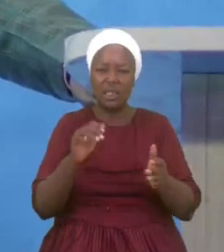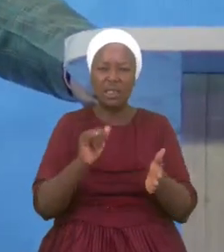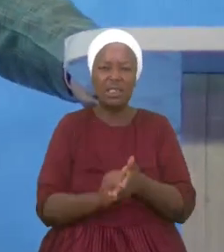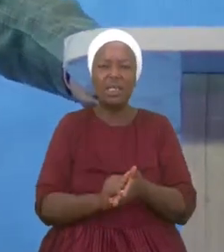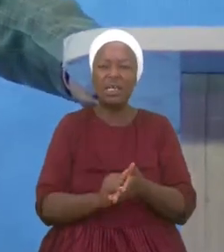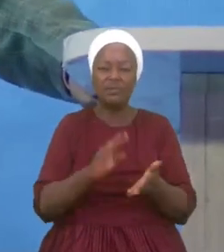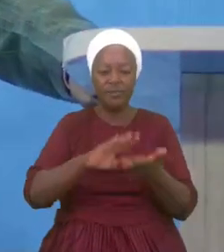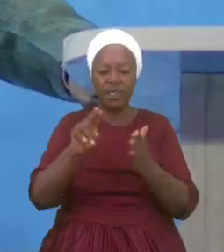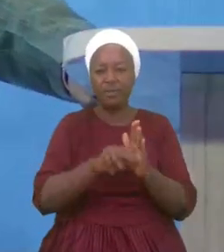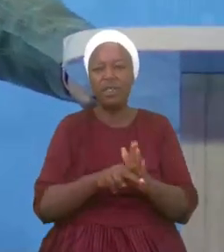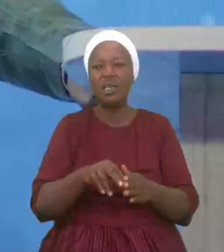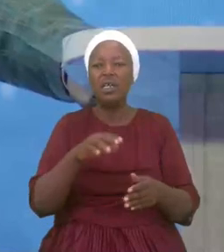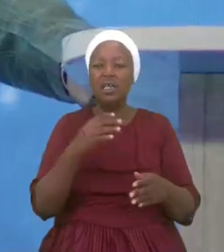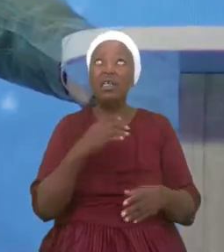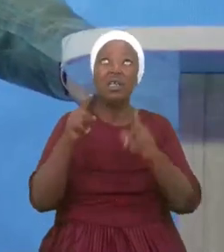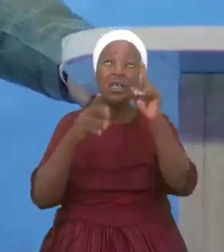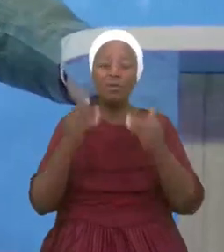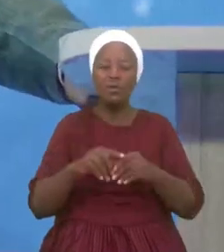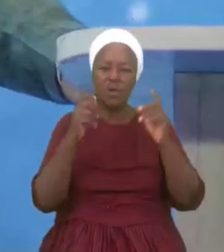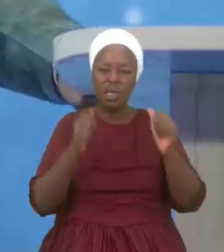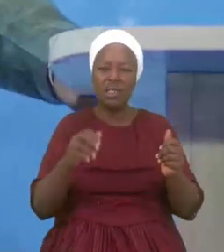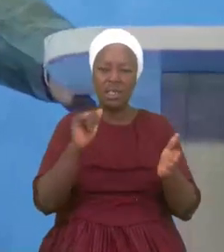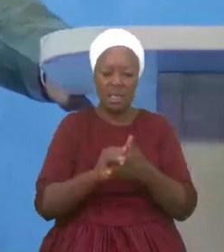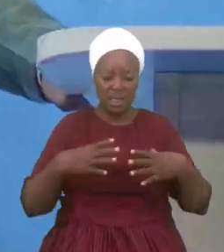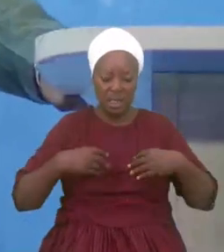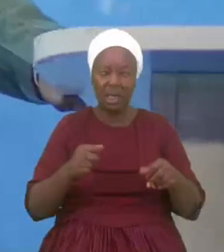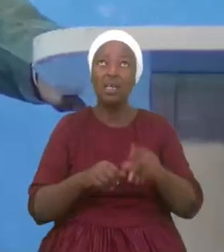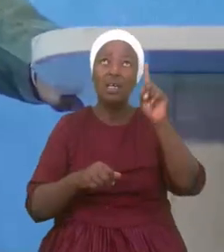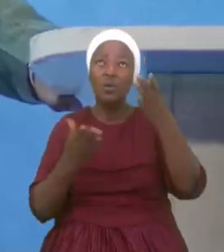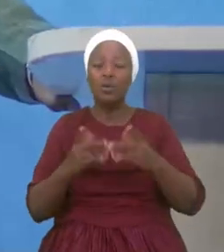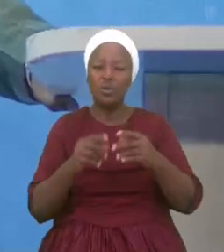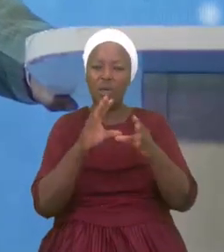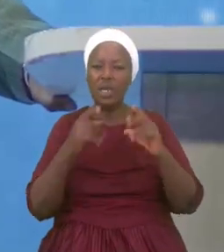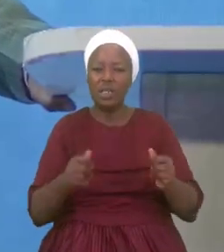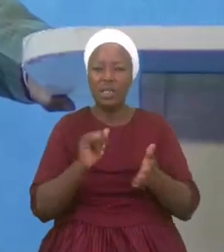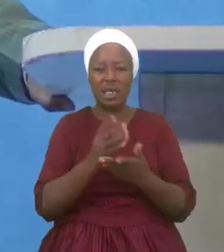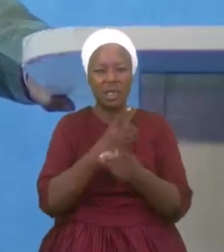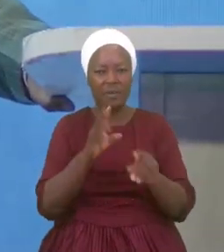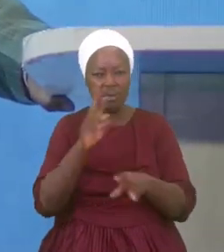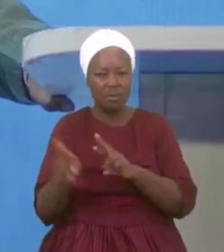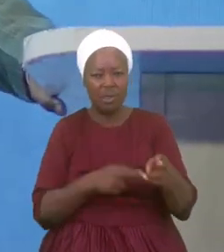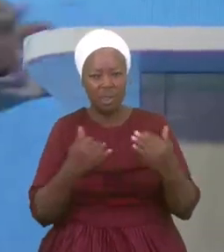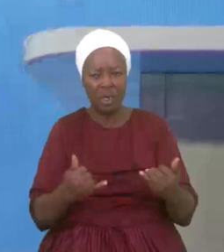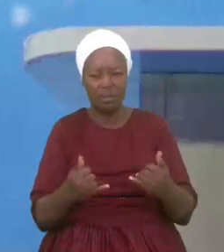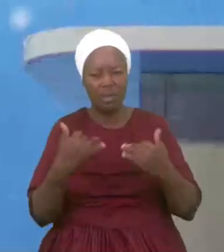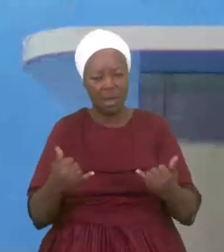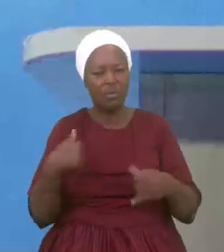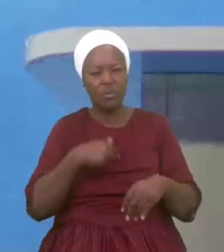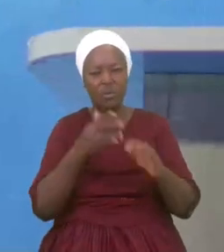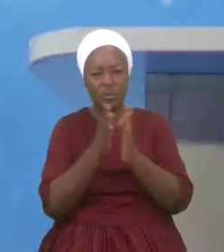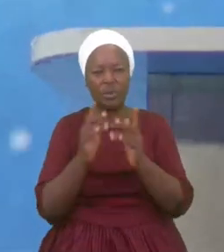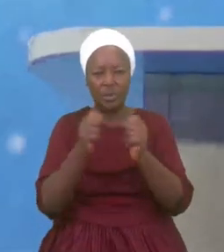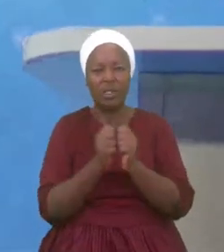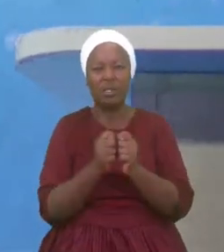atteint ce salut il est raté cette rédemption il rater cette guérison verratter cette